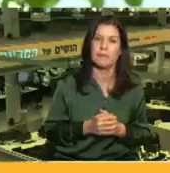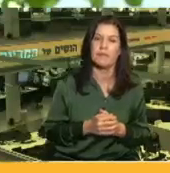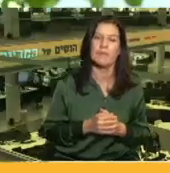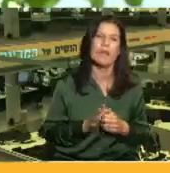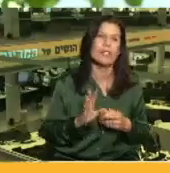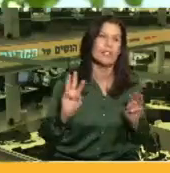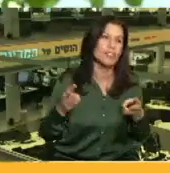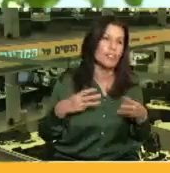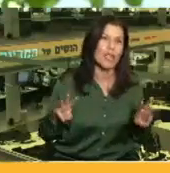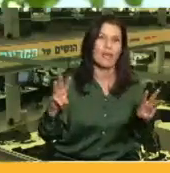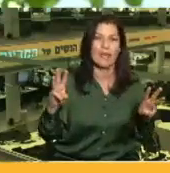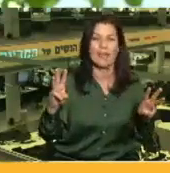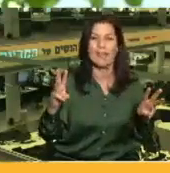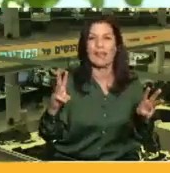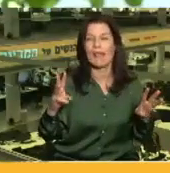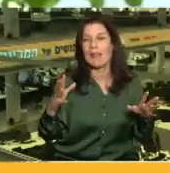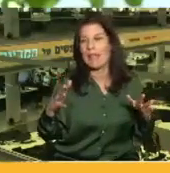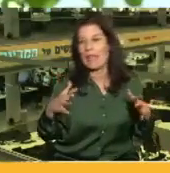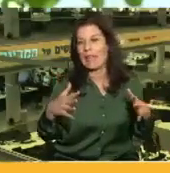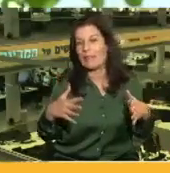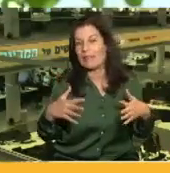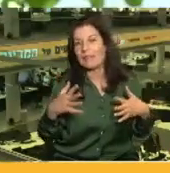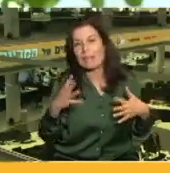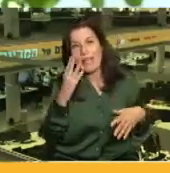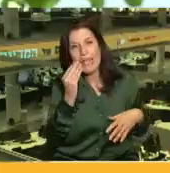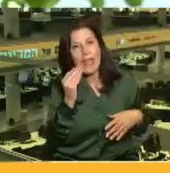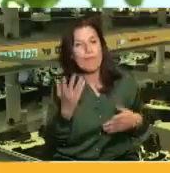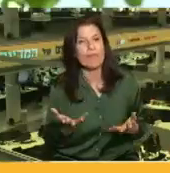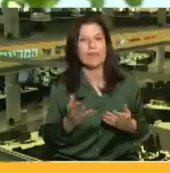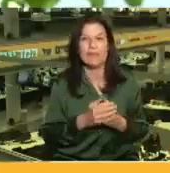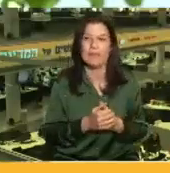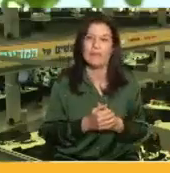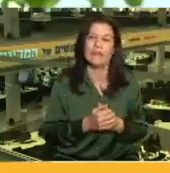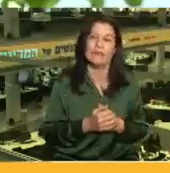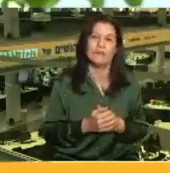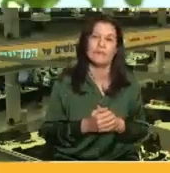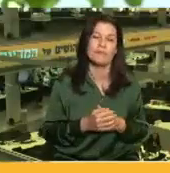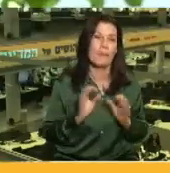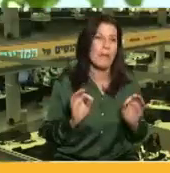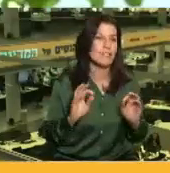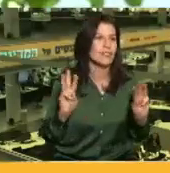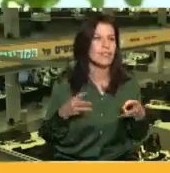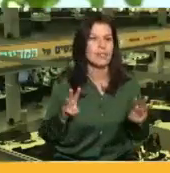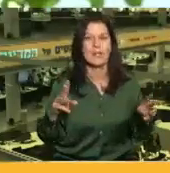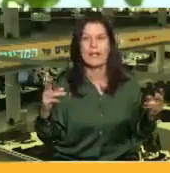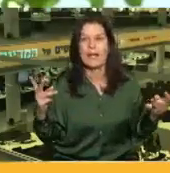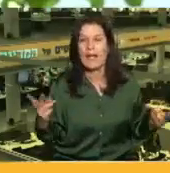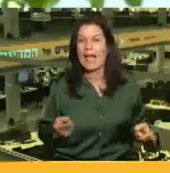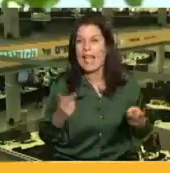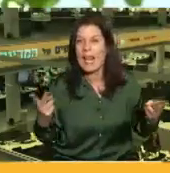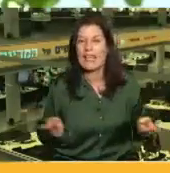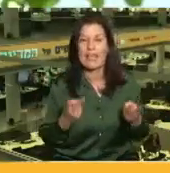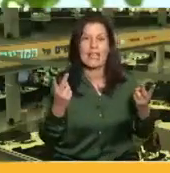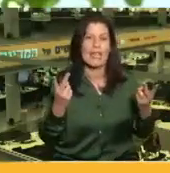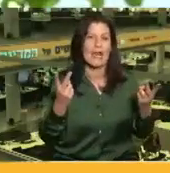הנשי, המשפטים שגם אקו שם כתבה, וגם אני ואניה, שהן הכי הכי כאילו העצמה